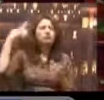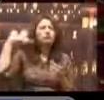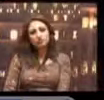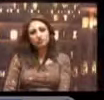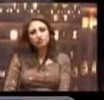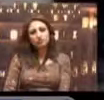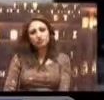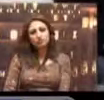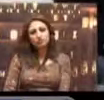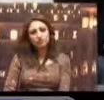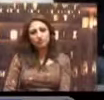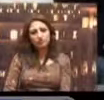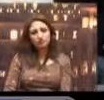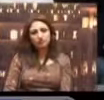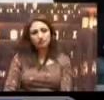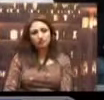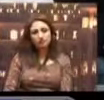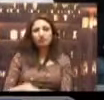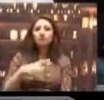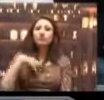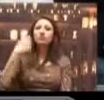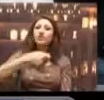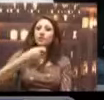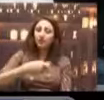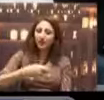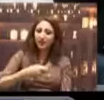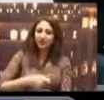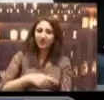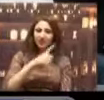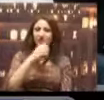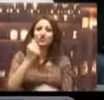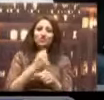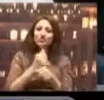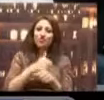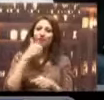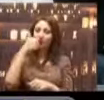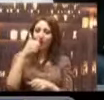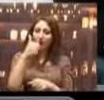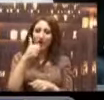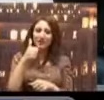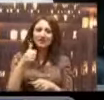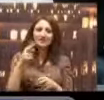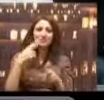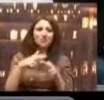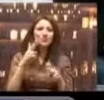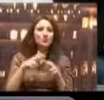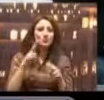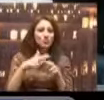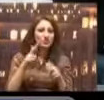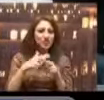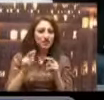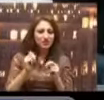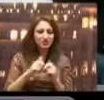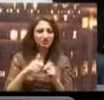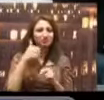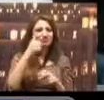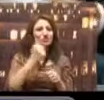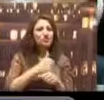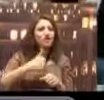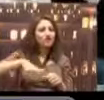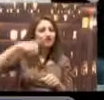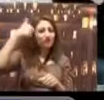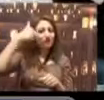بتلبسك. انا بهنيك على دورك الجميل جدا في المسلسل، و فعلا كان اداء متميز،